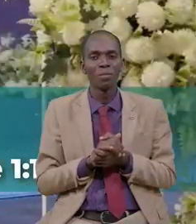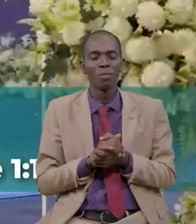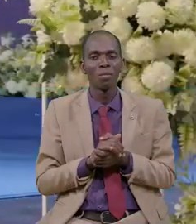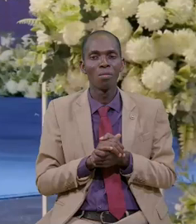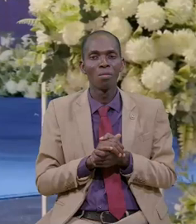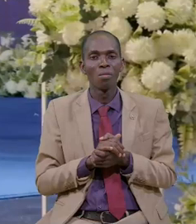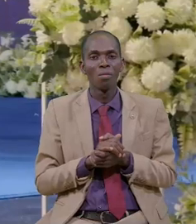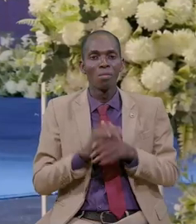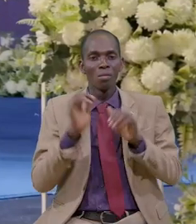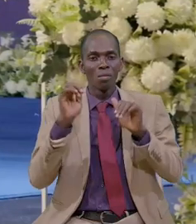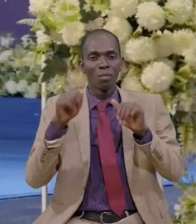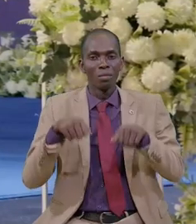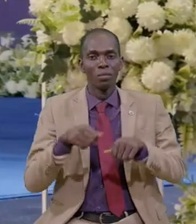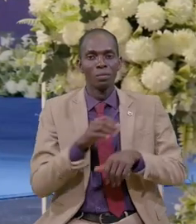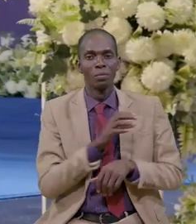Est-ce que Christ